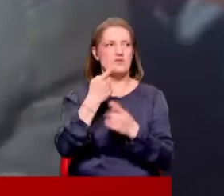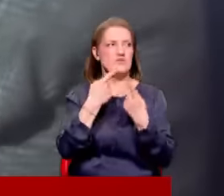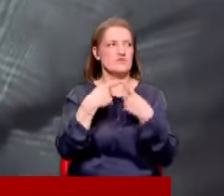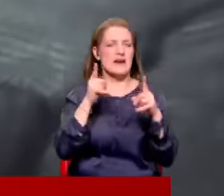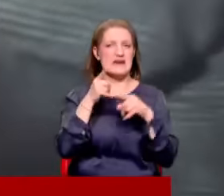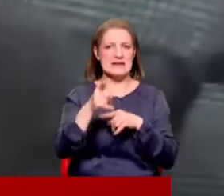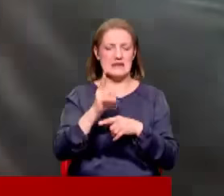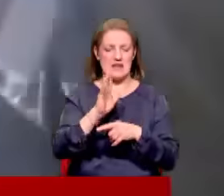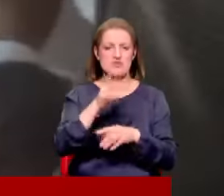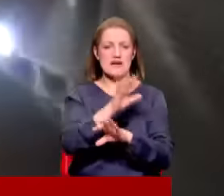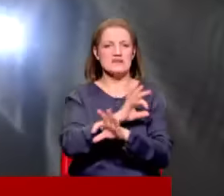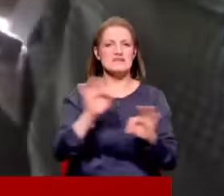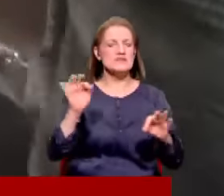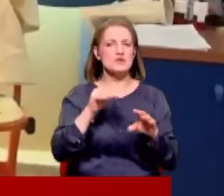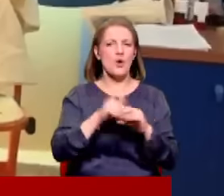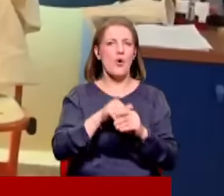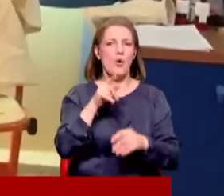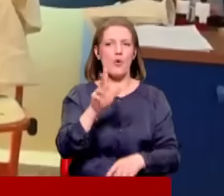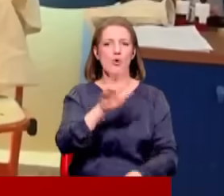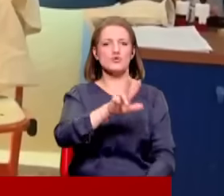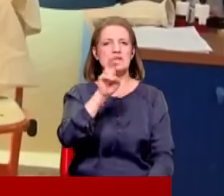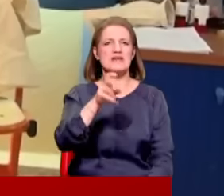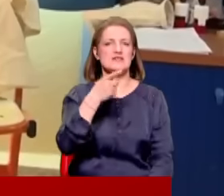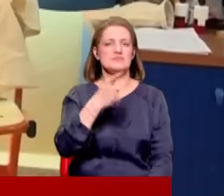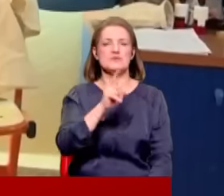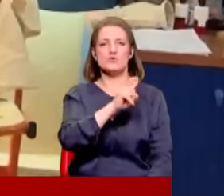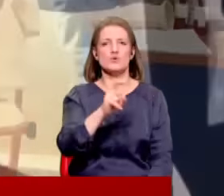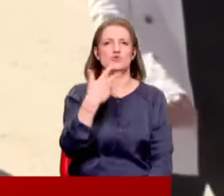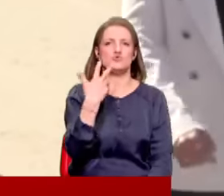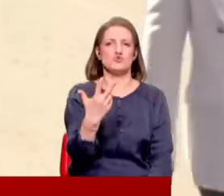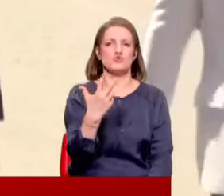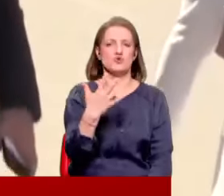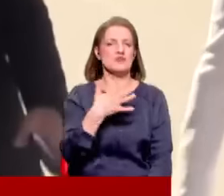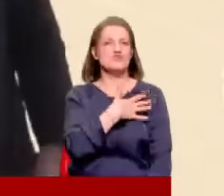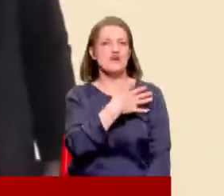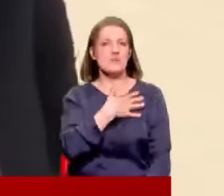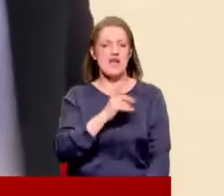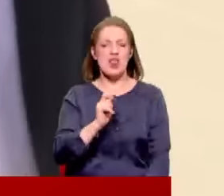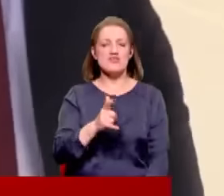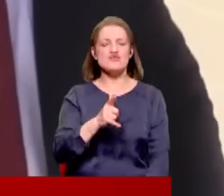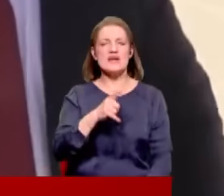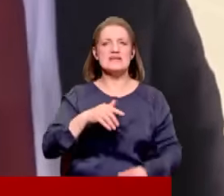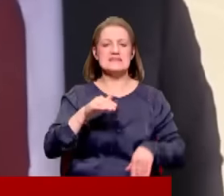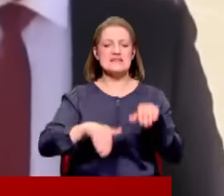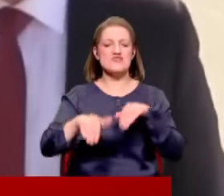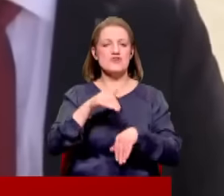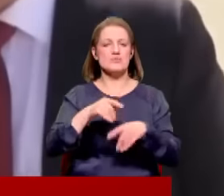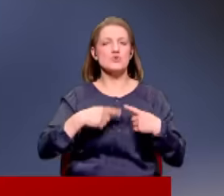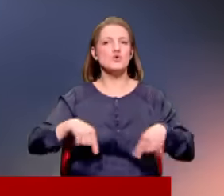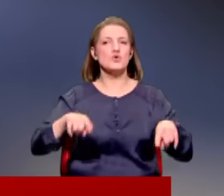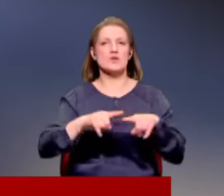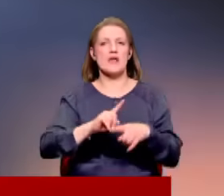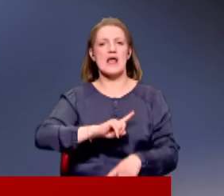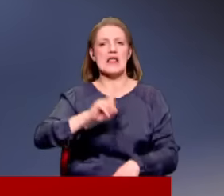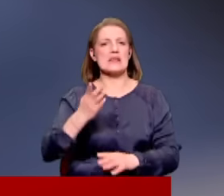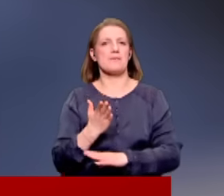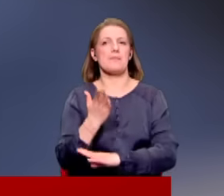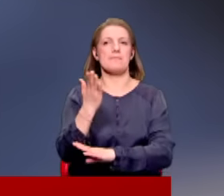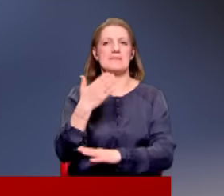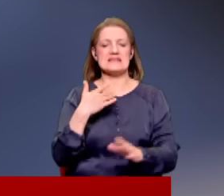kazandı. Geçersiz oy sayısı ise 38.903. CHP ilçe seçim kurullarına itirazını yaptı. Biz